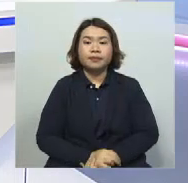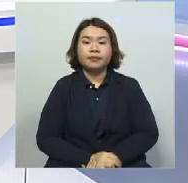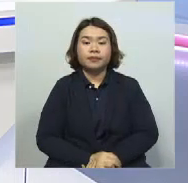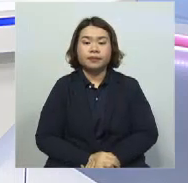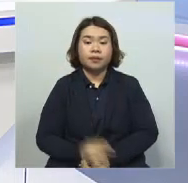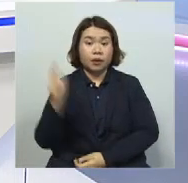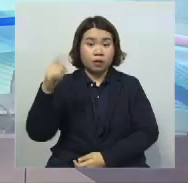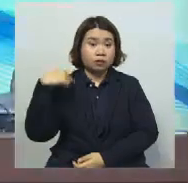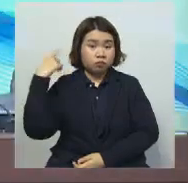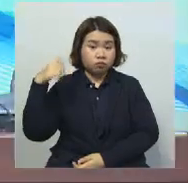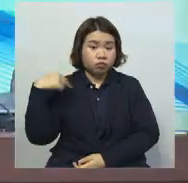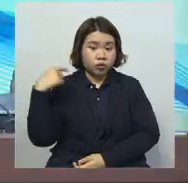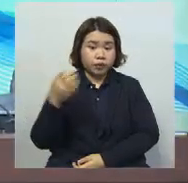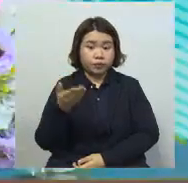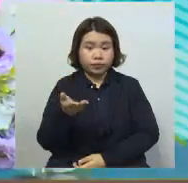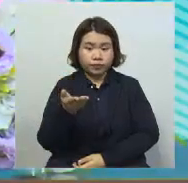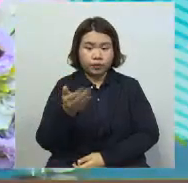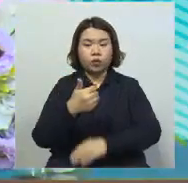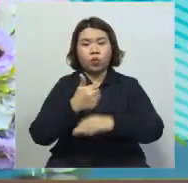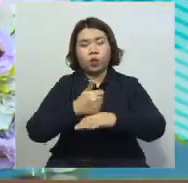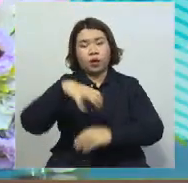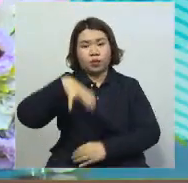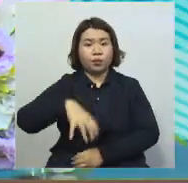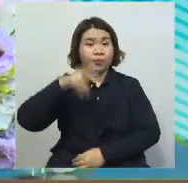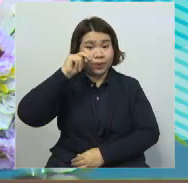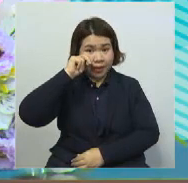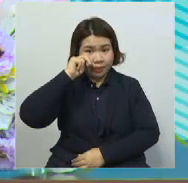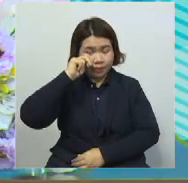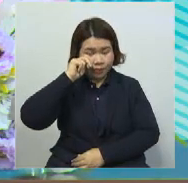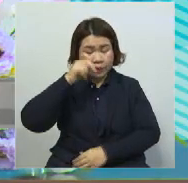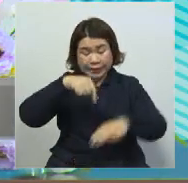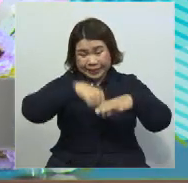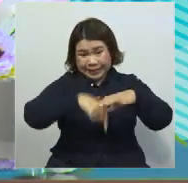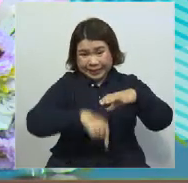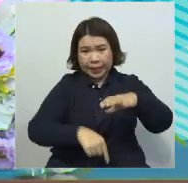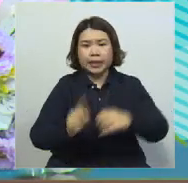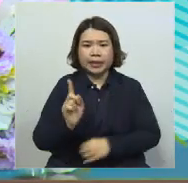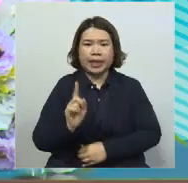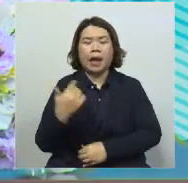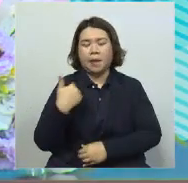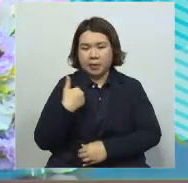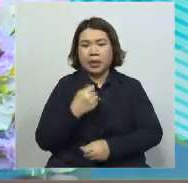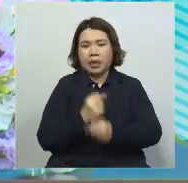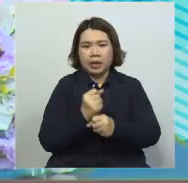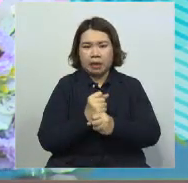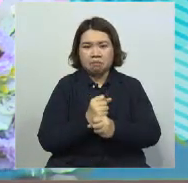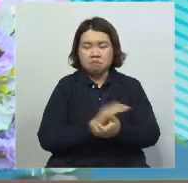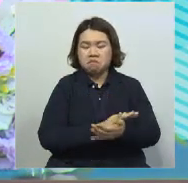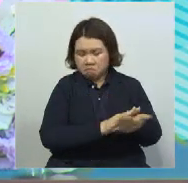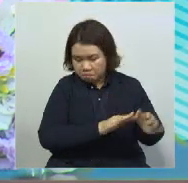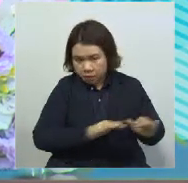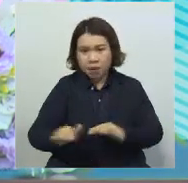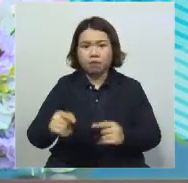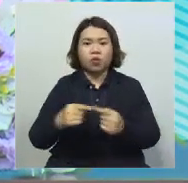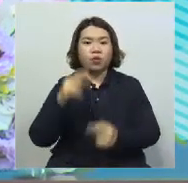โดยนางสาวจงจิตนิรนาถเมธีกุลนะคะอธิบดีกรมทรัพยากรน้ำบาดาลก็มีการเปิดเผยค่ะถึงการเตรียมรับมือในช่วงหน้า